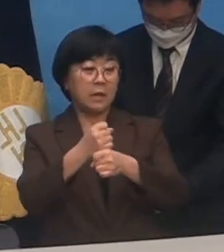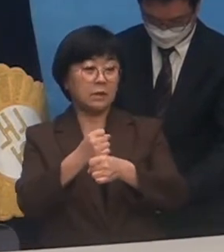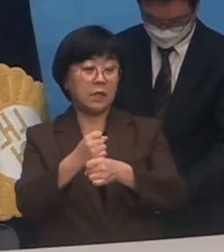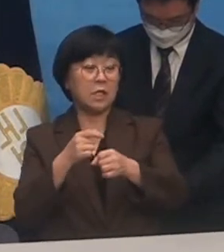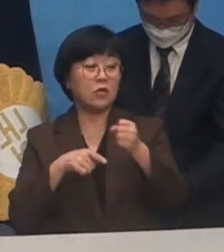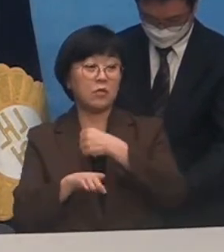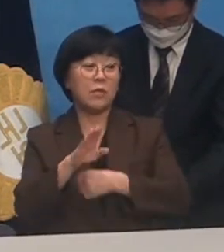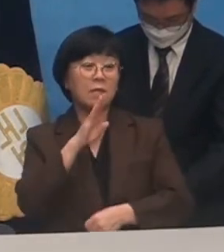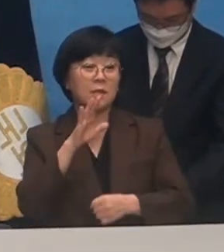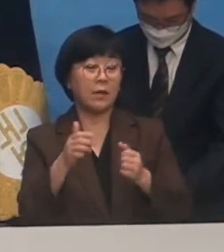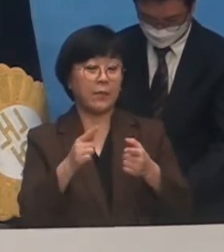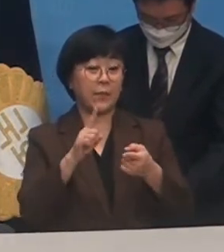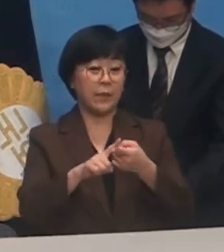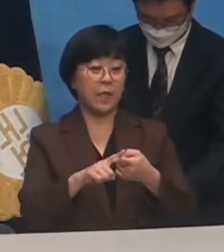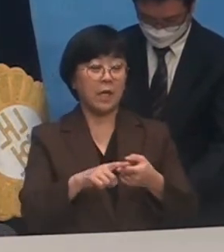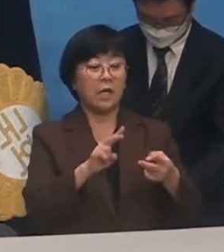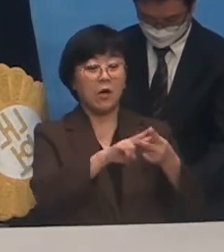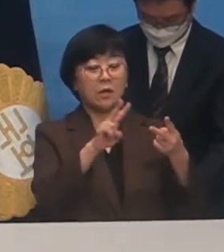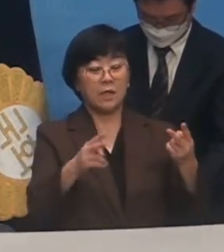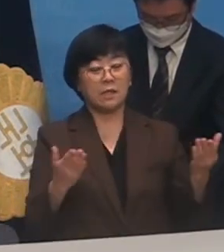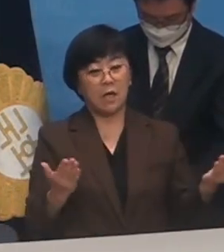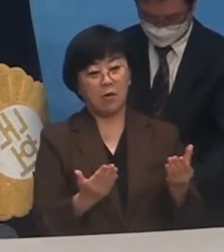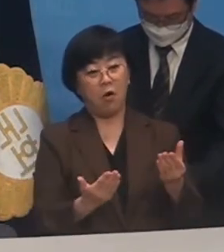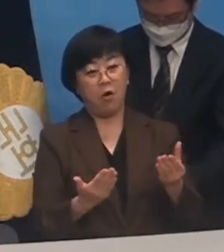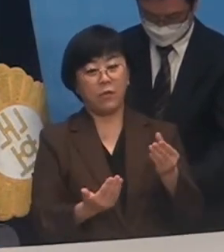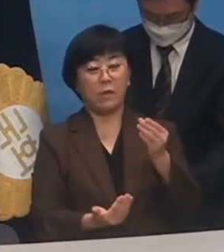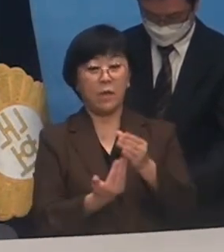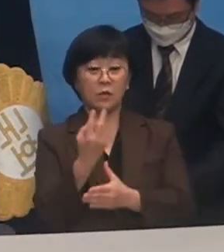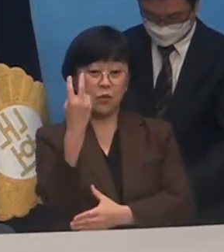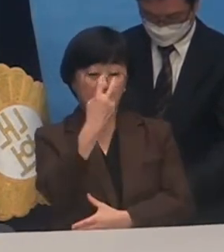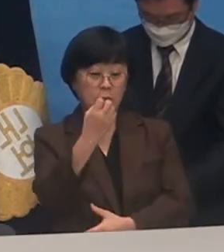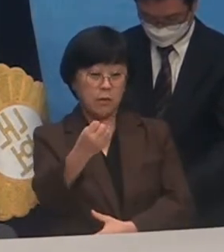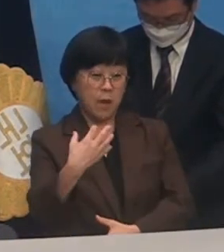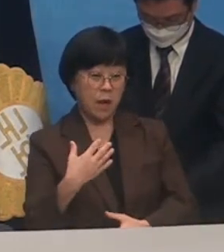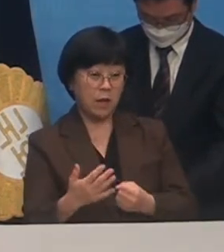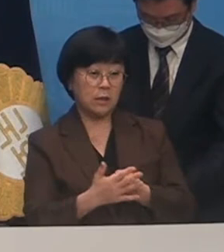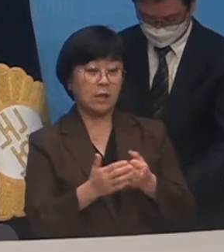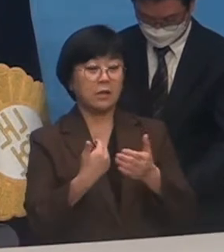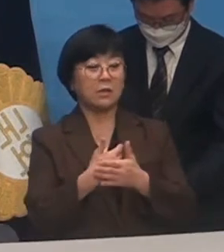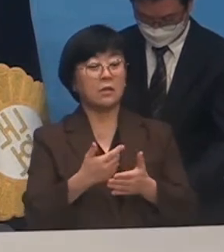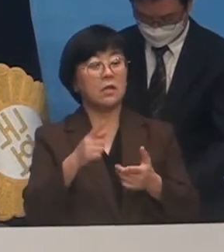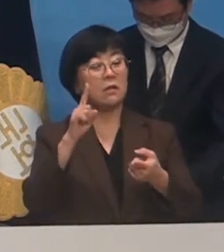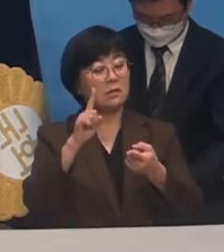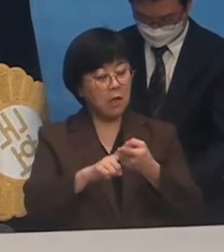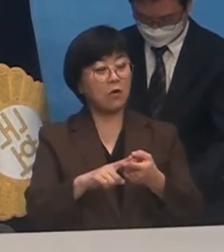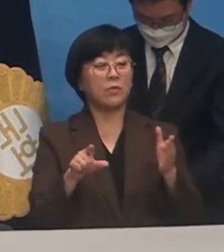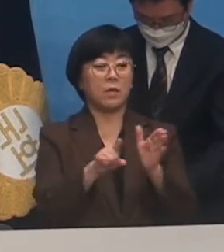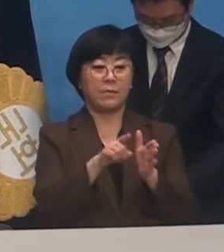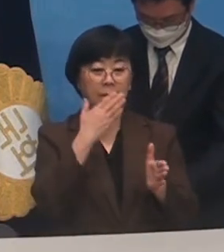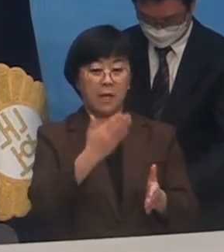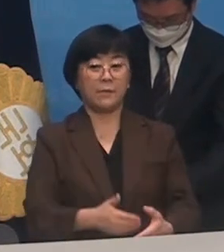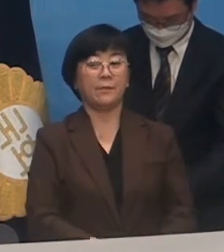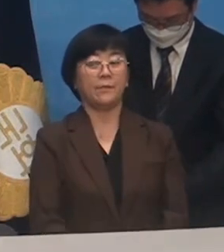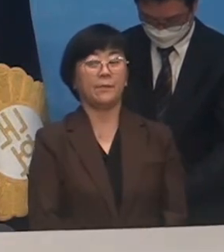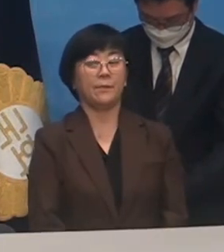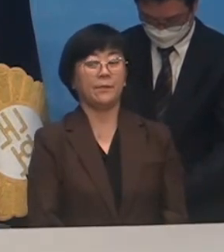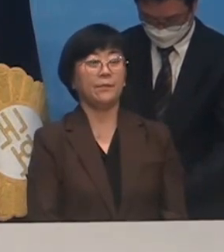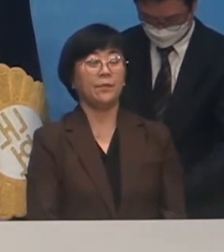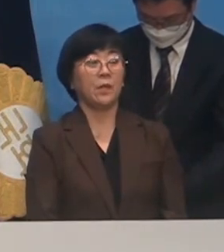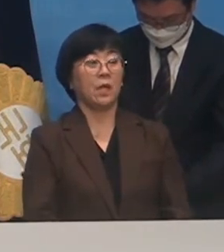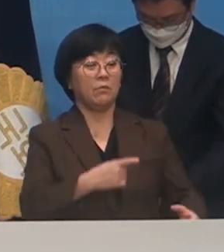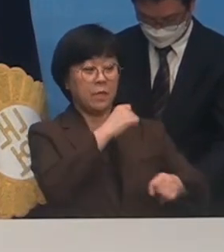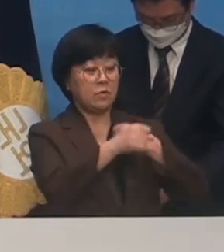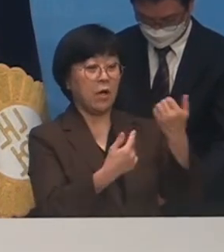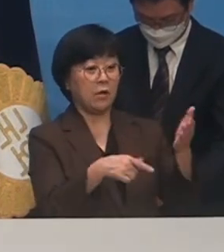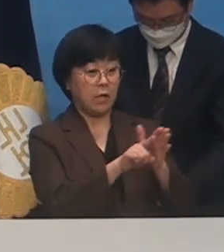있는 일인데 버젓이 형사사건 수사 때문에 좋아야 한 거라니 어느 누가 그걸 있는 그대로 믿겠냔 말이다.